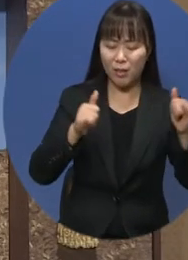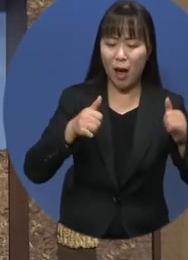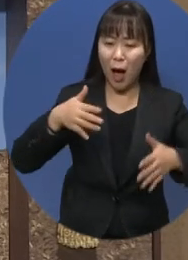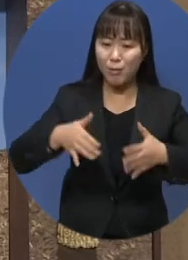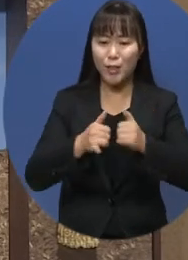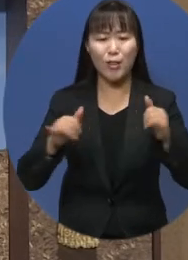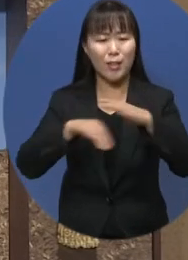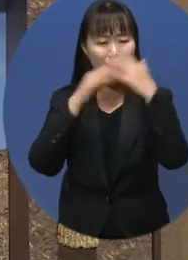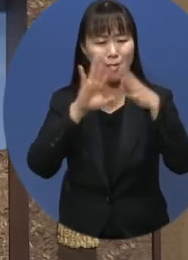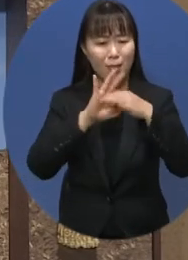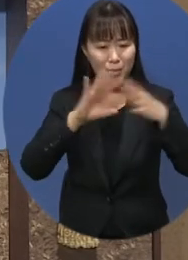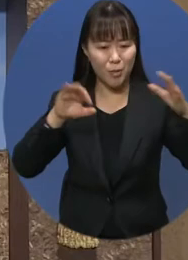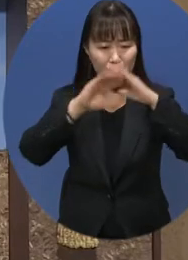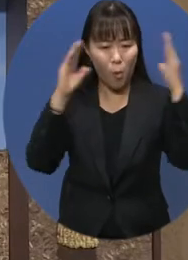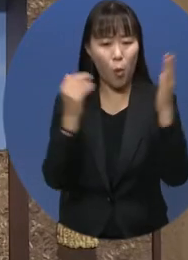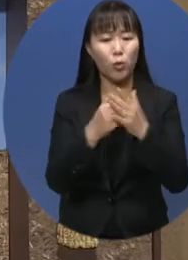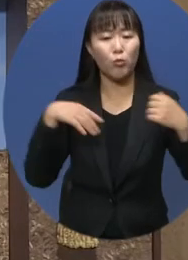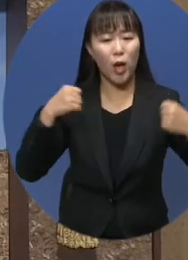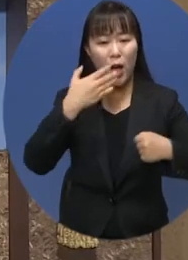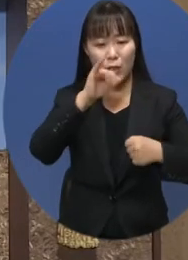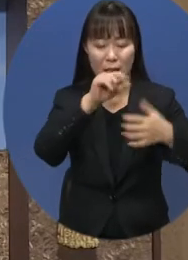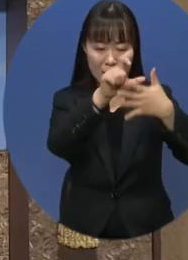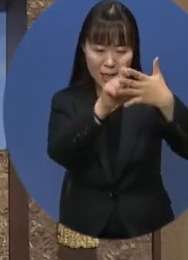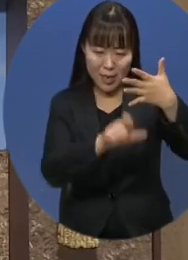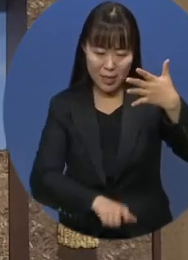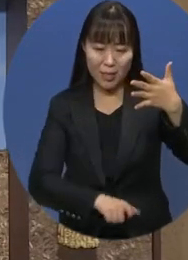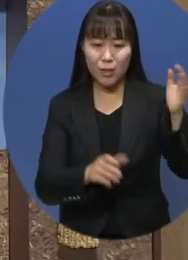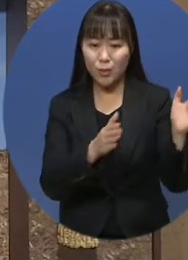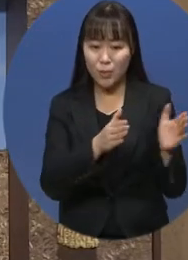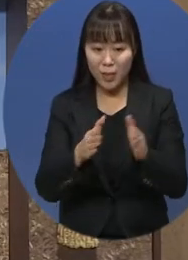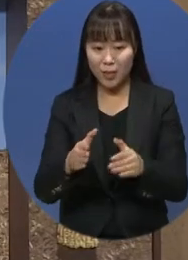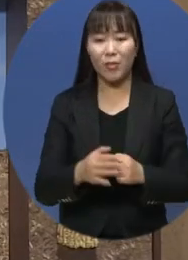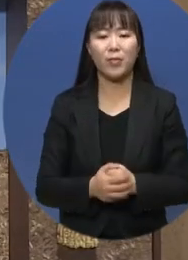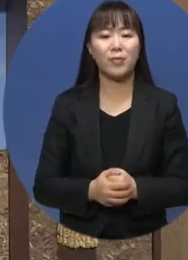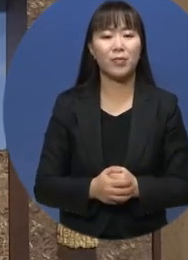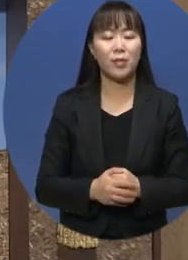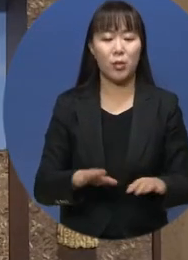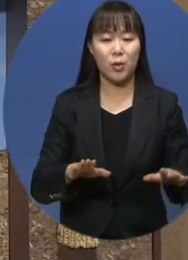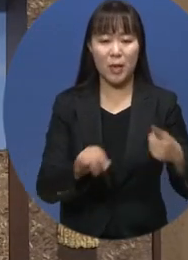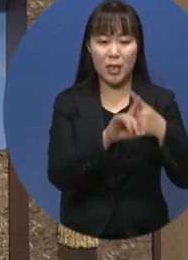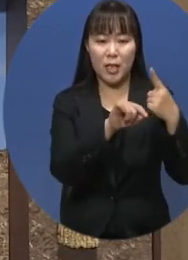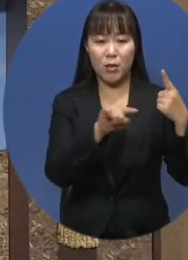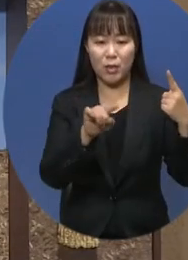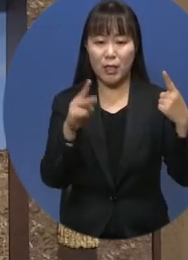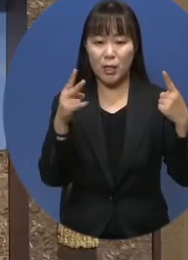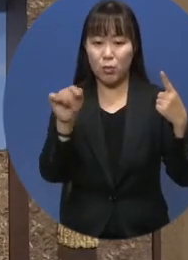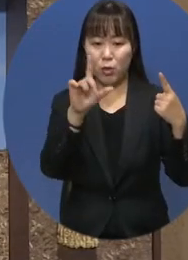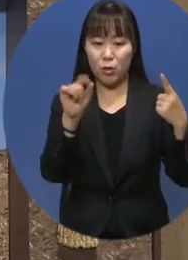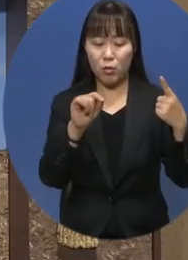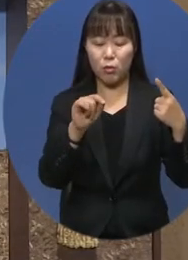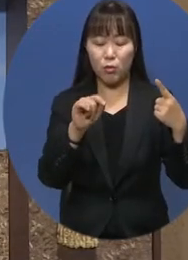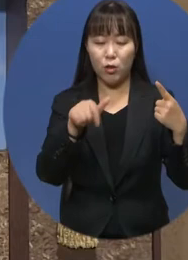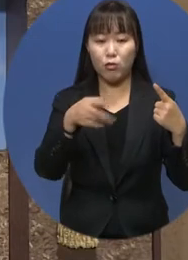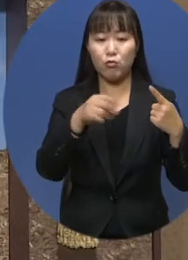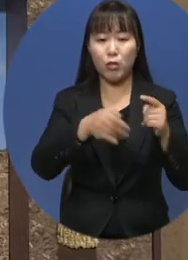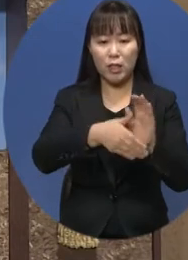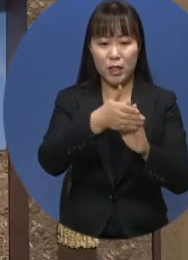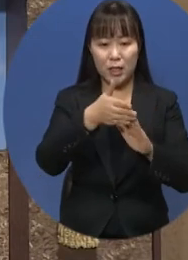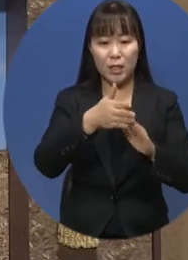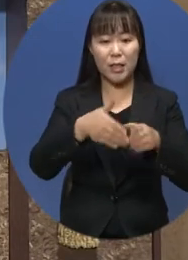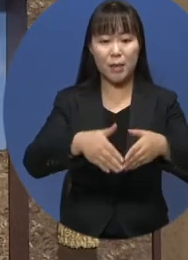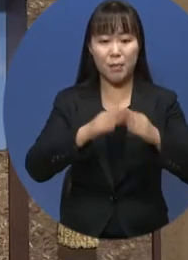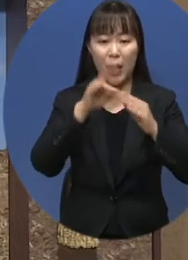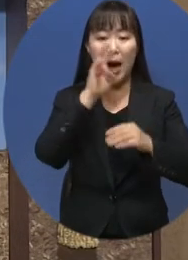맞춰 든 전부다 공연할 수 있게끔 지금 리스트를 만들어서 4 이번 1월달 2월 다른 어우 리복 구리